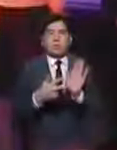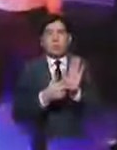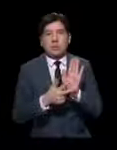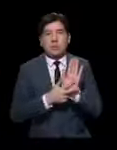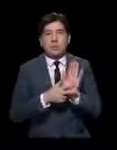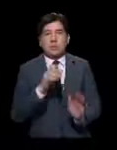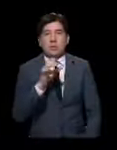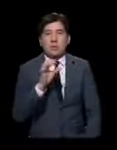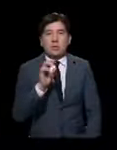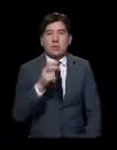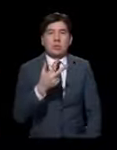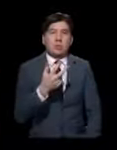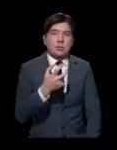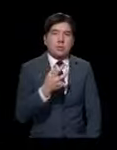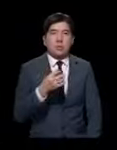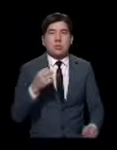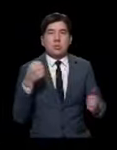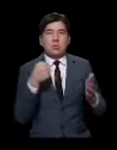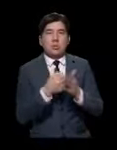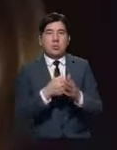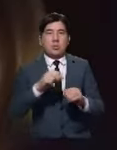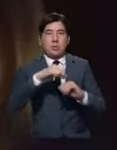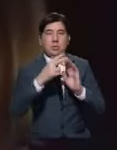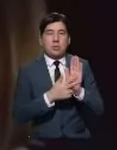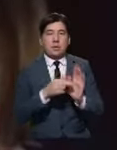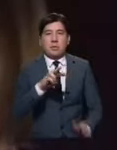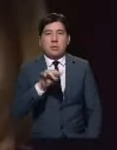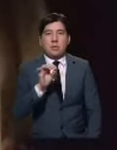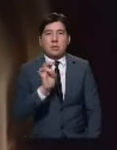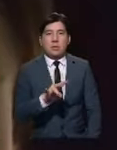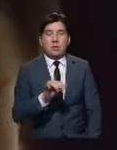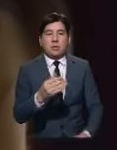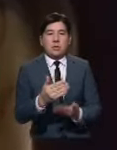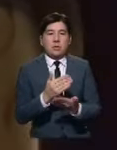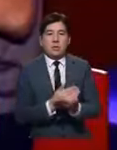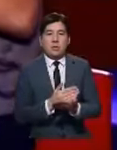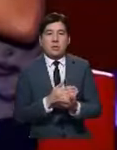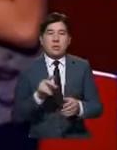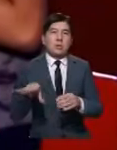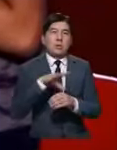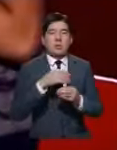сәйкес 300 мыңнан 18 миллион теңгеге дейін айыппұл арқалайды. 6 жылға дейін бас